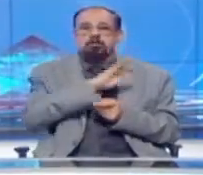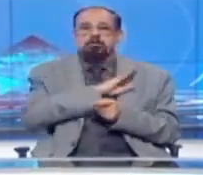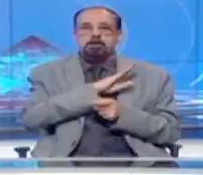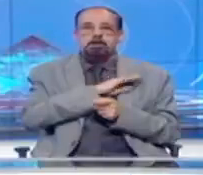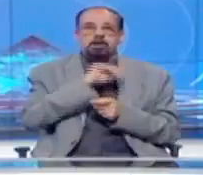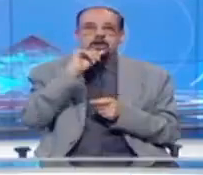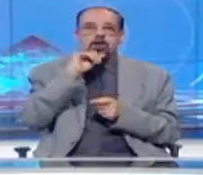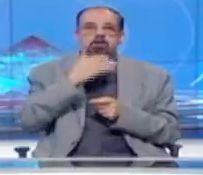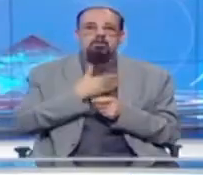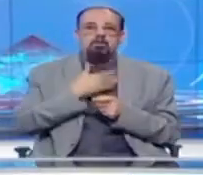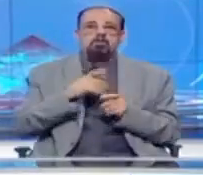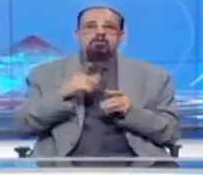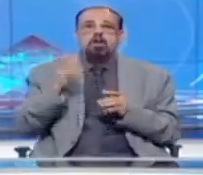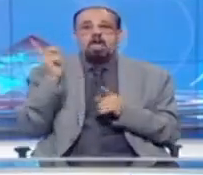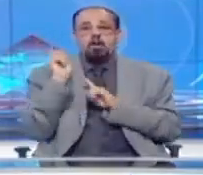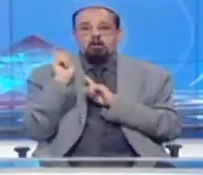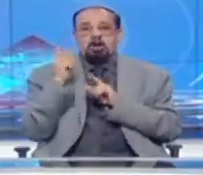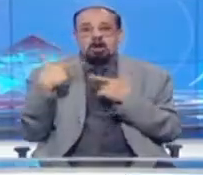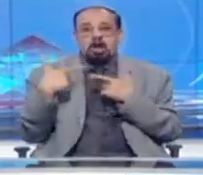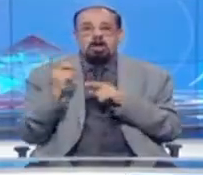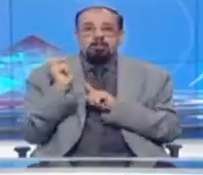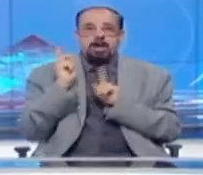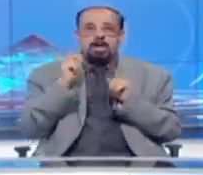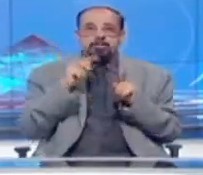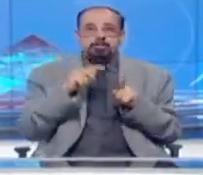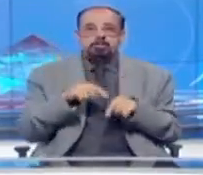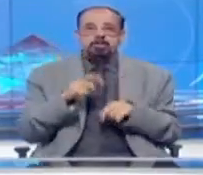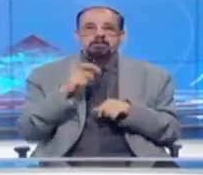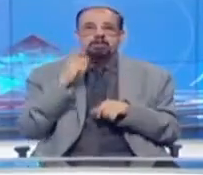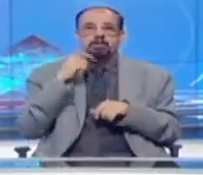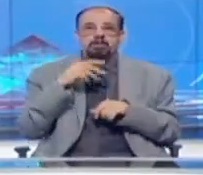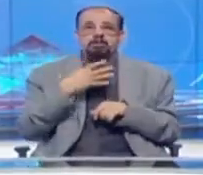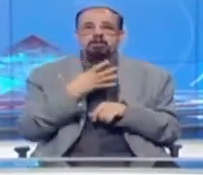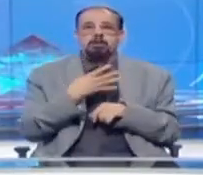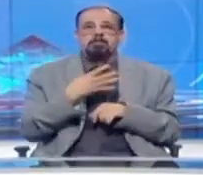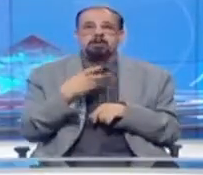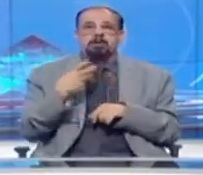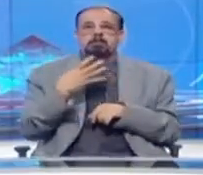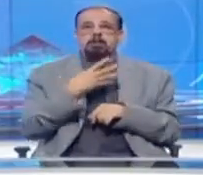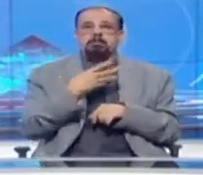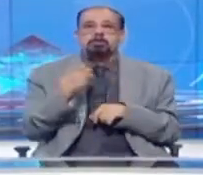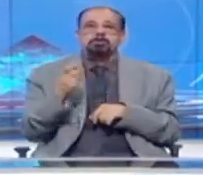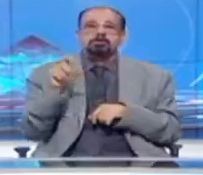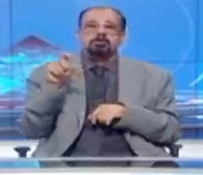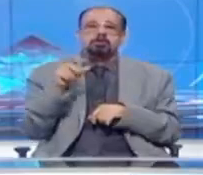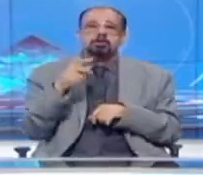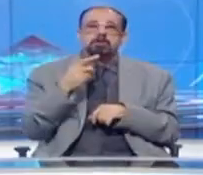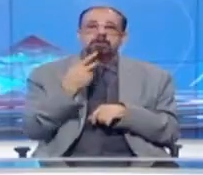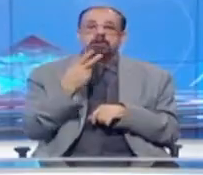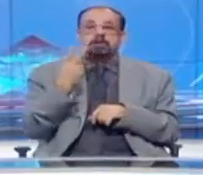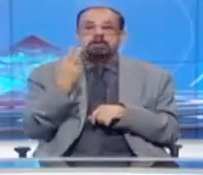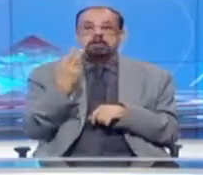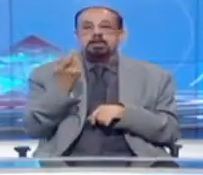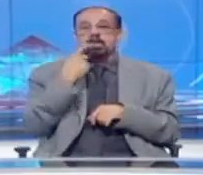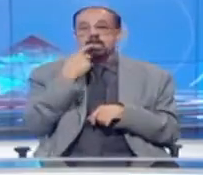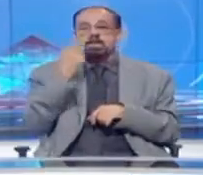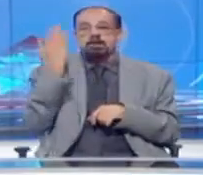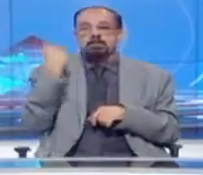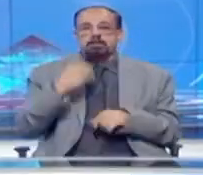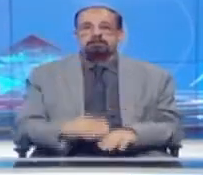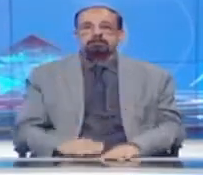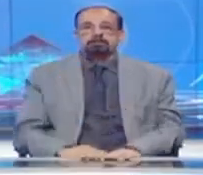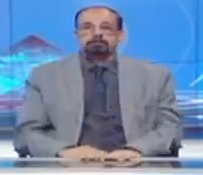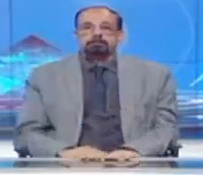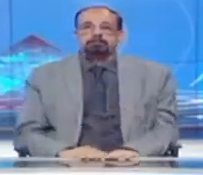169,170 جنديا منذ بدء العملية العسكرية الروسية في أوكرانيا في 24 من فبراير من العام